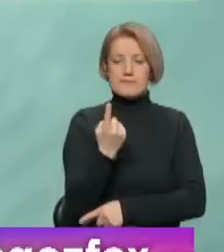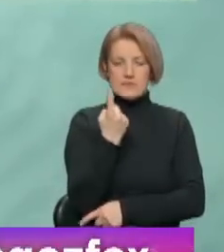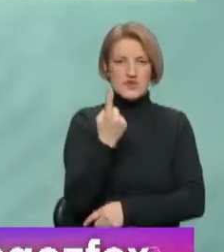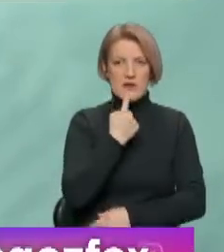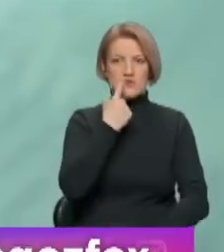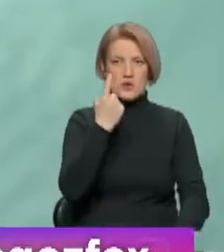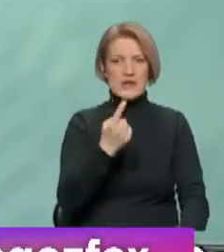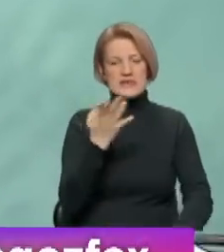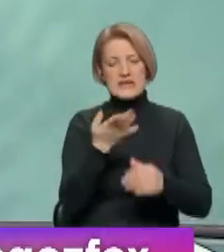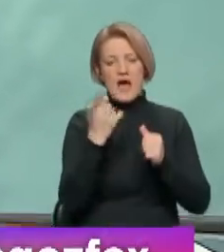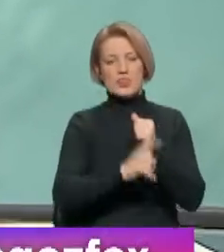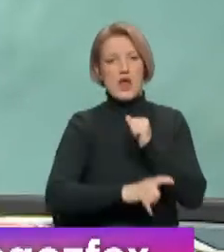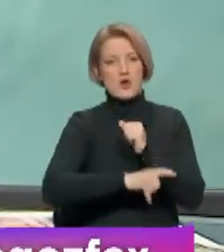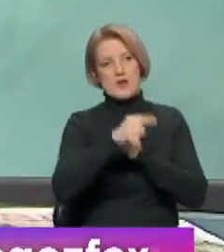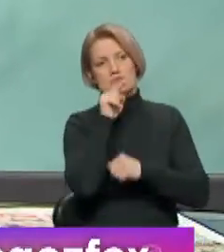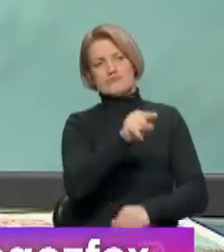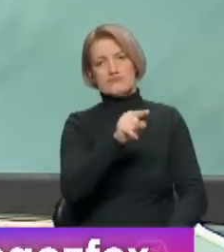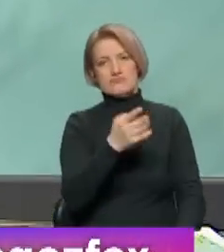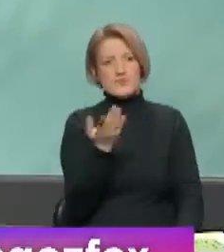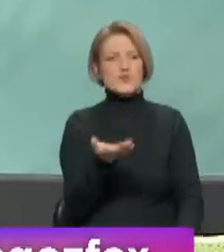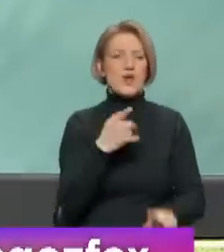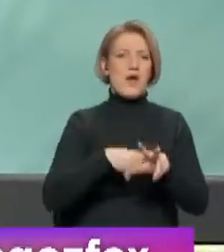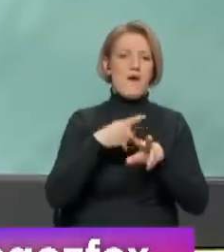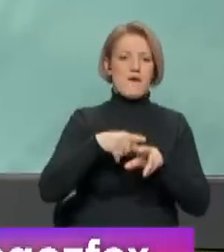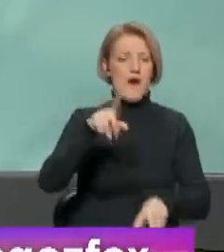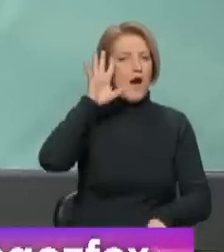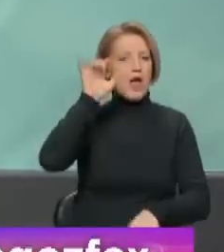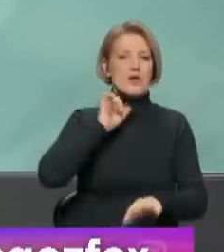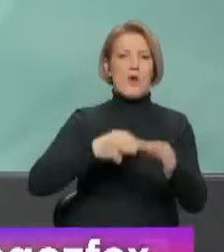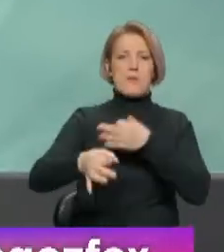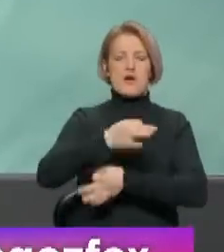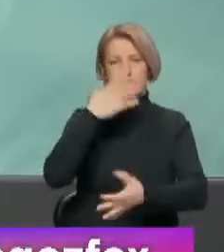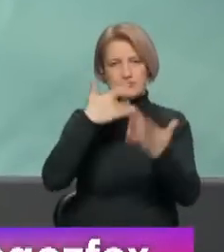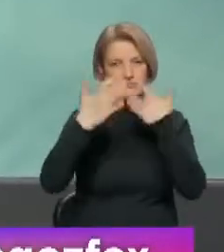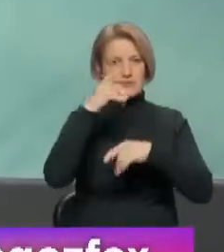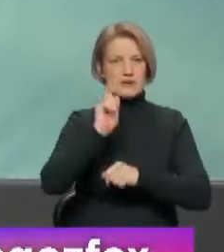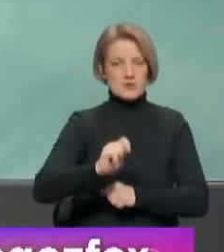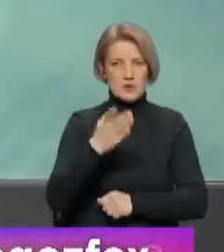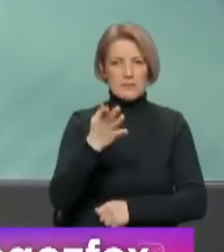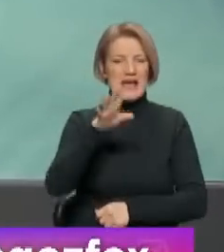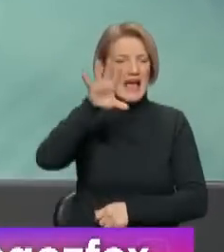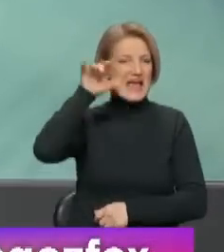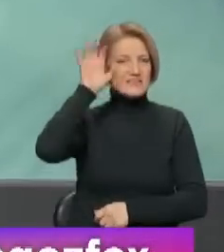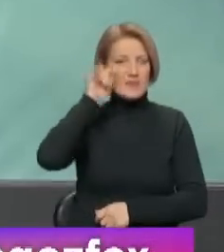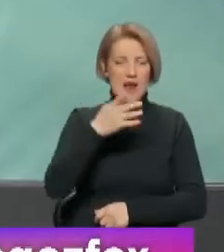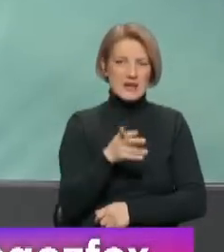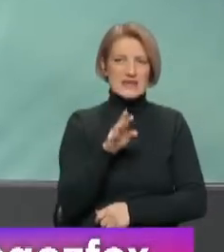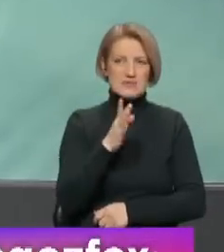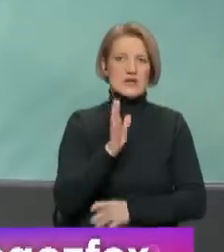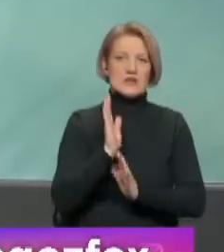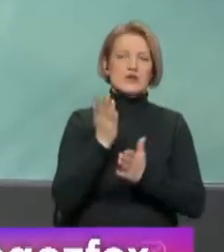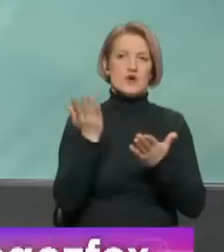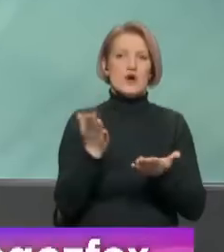girdiğinizde ya terörist olarak itham ediliyorsunuz ya işte algı operasyonu deniliyor bir ezber bir Klişe üzerinden